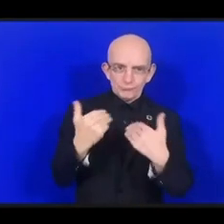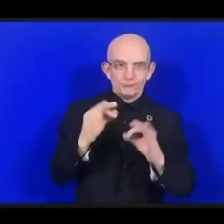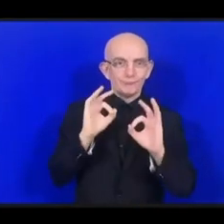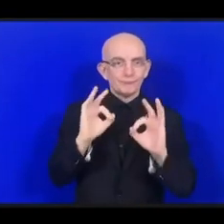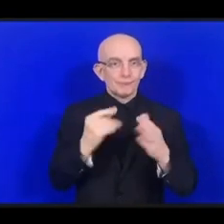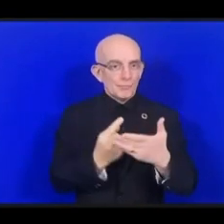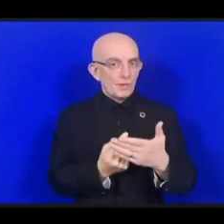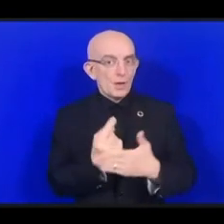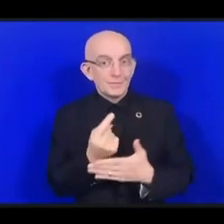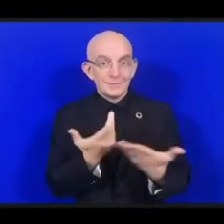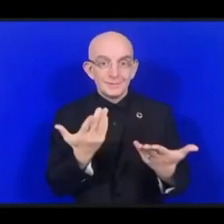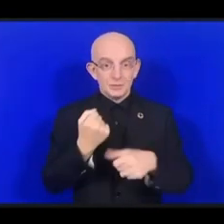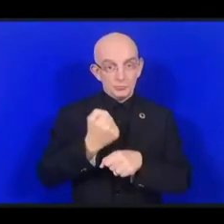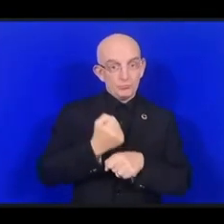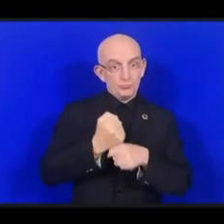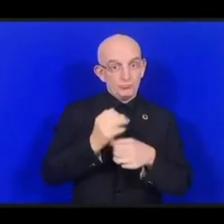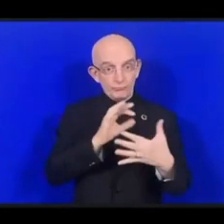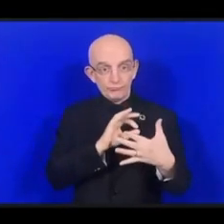والمشرعين